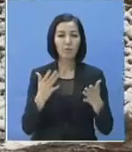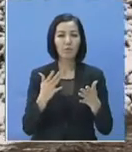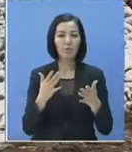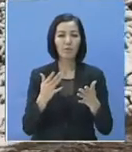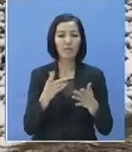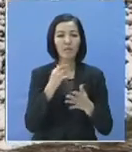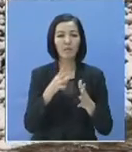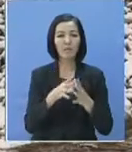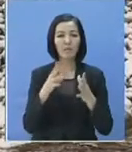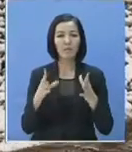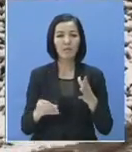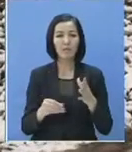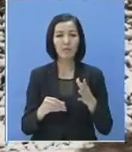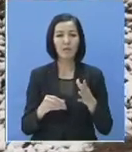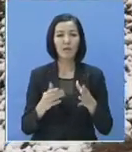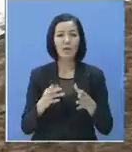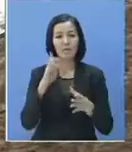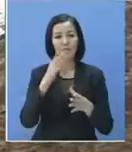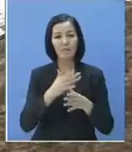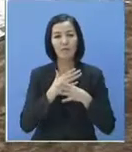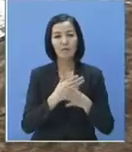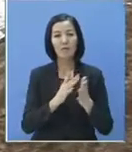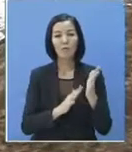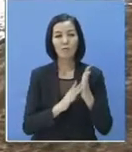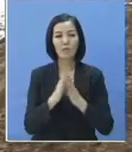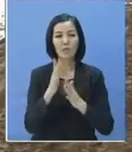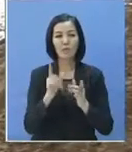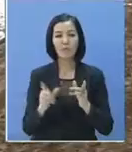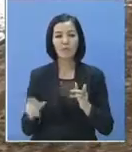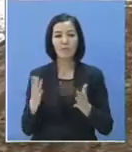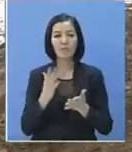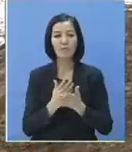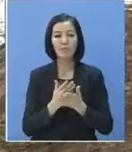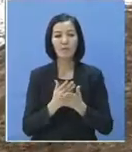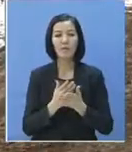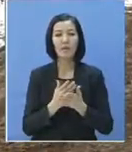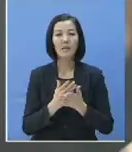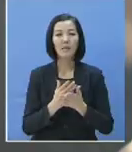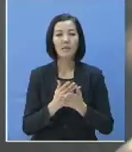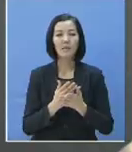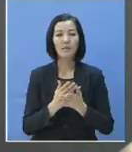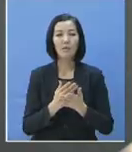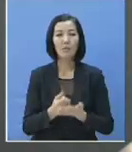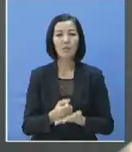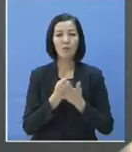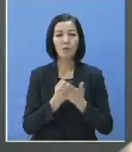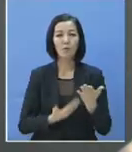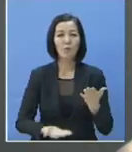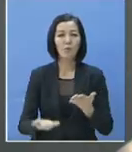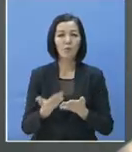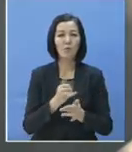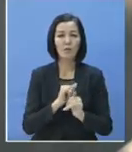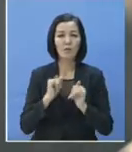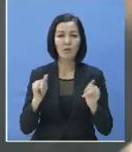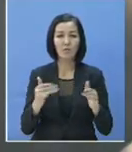орай қызылшаны тек субсидиясы үшін ғана өсіретіндер де бар. Әкім кейіді. Енді қолдауды тек өнімділік арттырғандарға